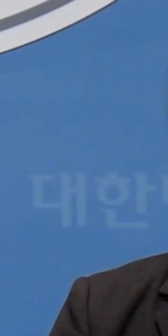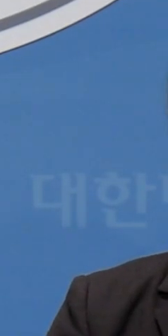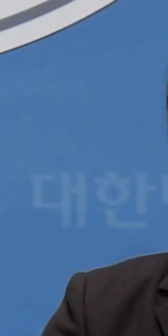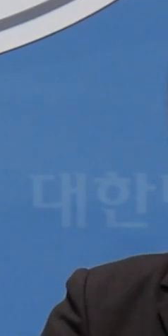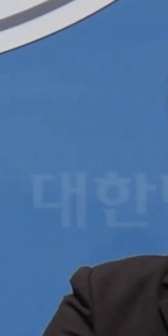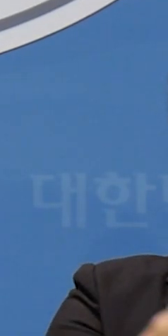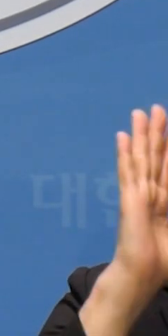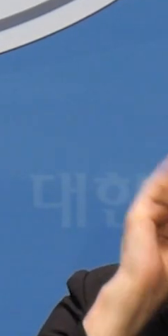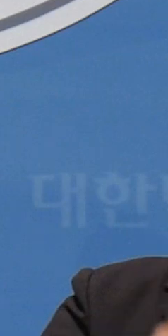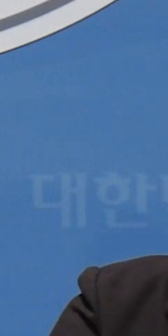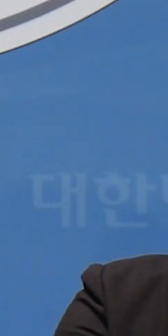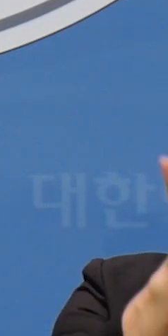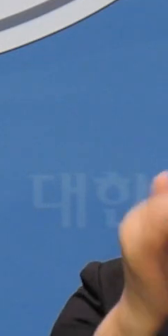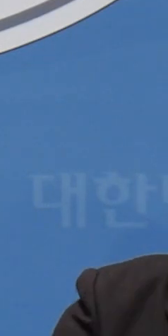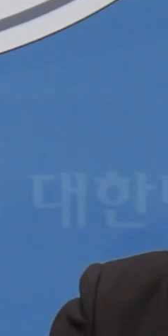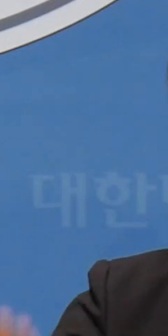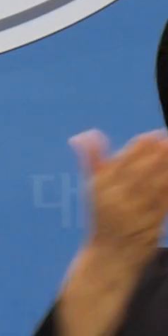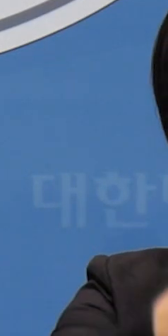사랑하는 의정부 시민 여러분,